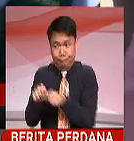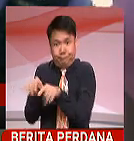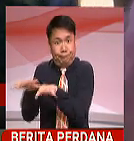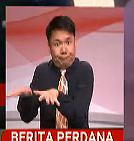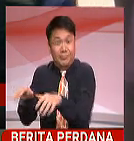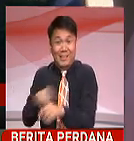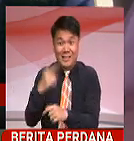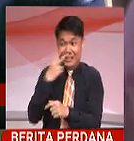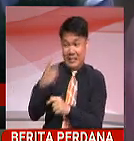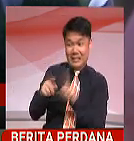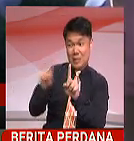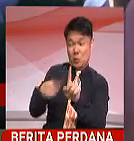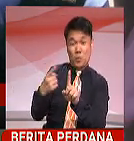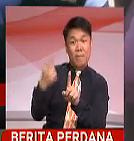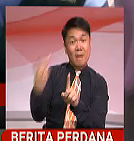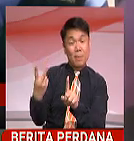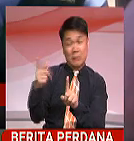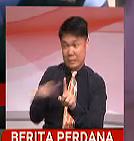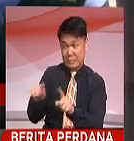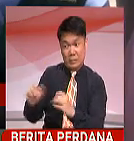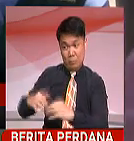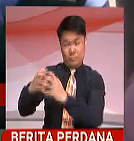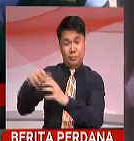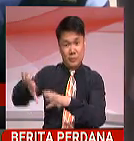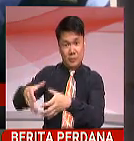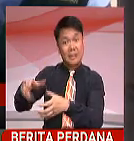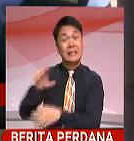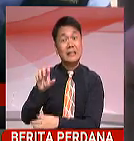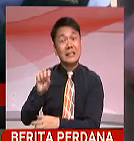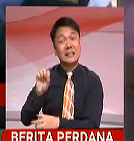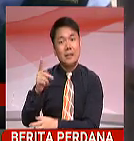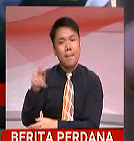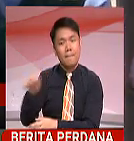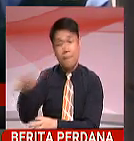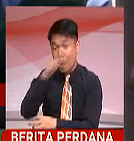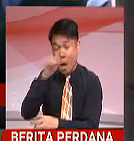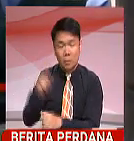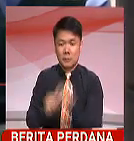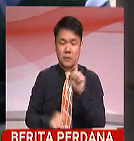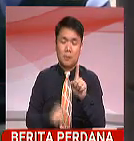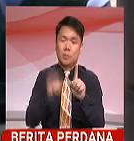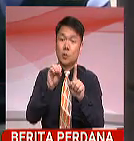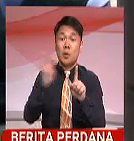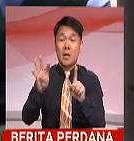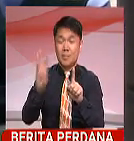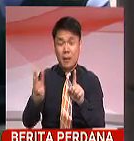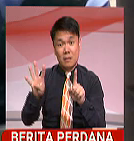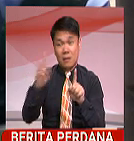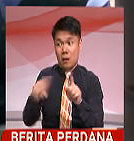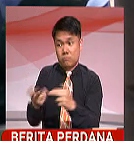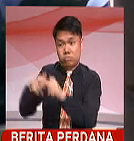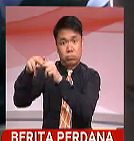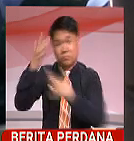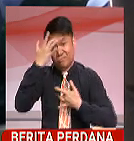Mula dikesan pada 1 Februari lalu, kluster industri Serkam itu sudah mencatatkan 604 kes positif sehingga